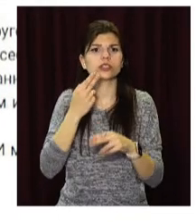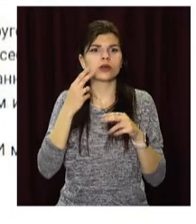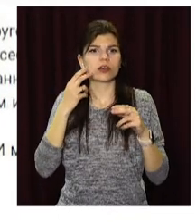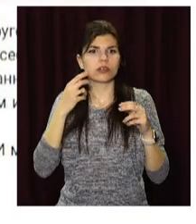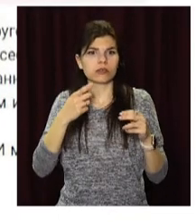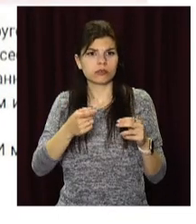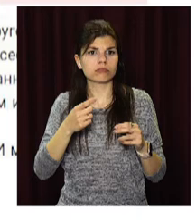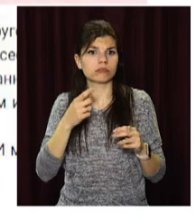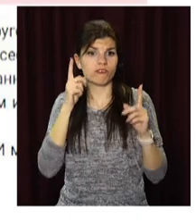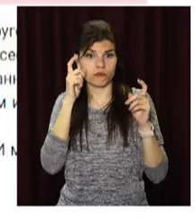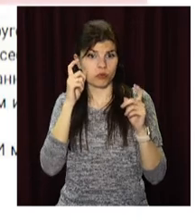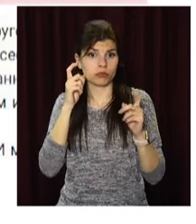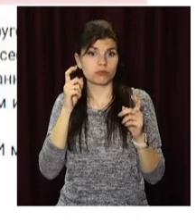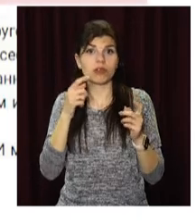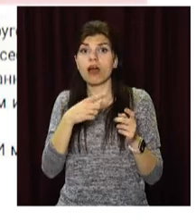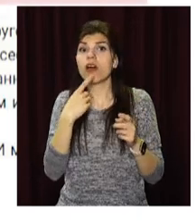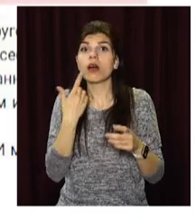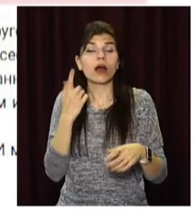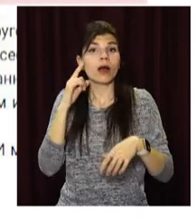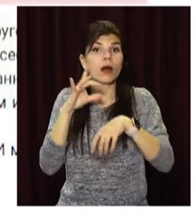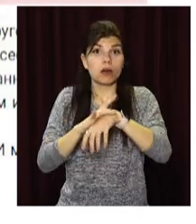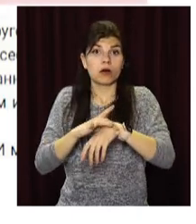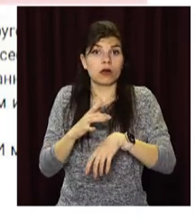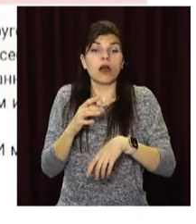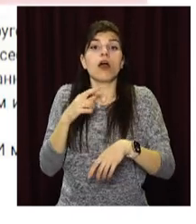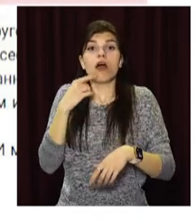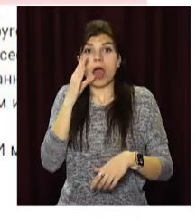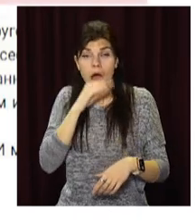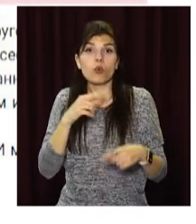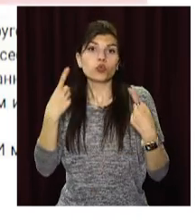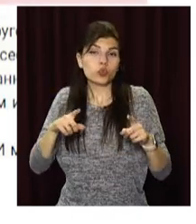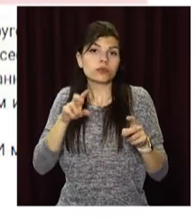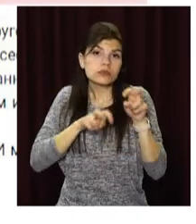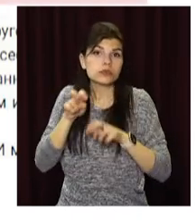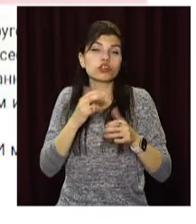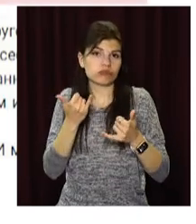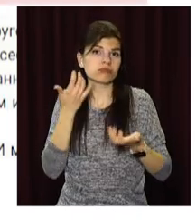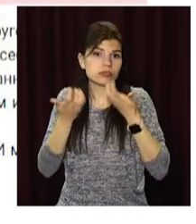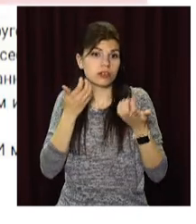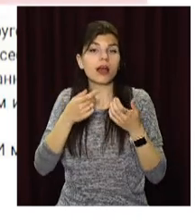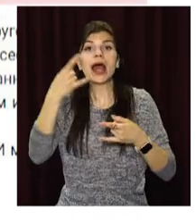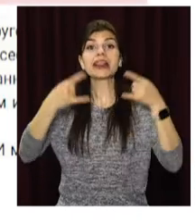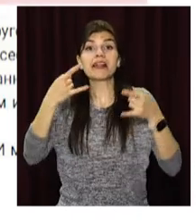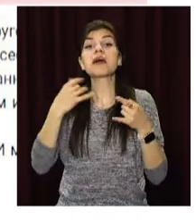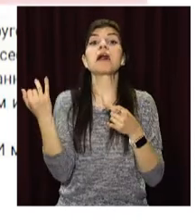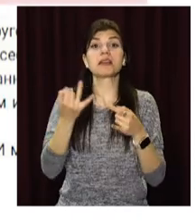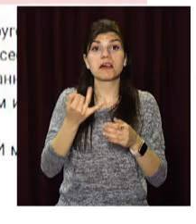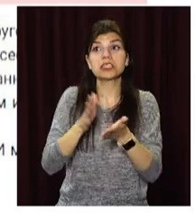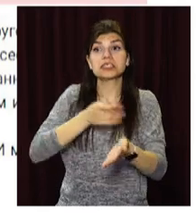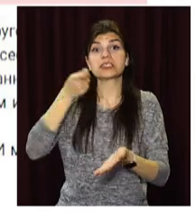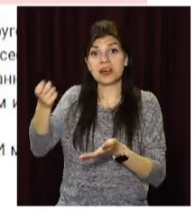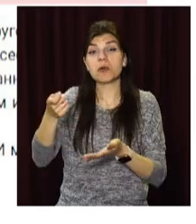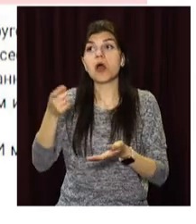своїм паспортом. Мовляв, розпізнати шахраїв можна і без цього. Телеканал «Відкритий» направив інформаційний запит до «Компаньйон Фінанс».